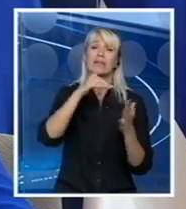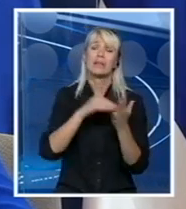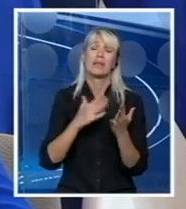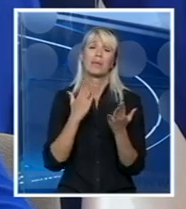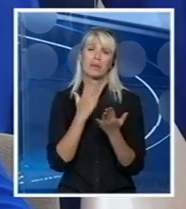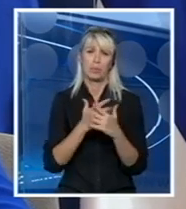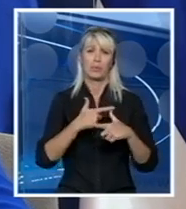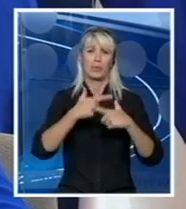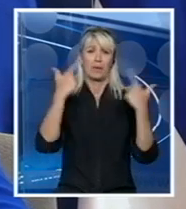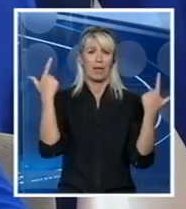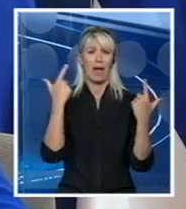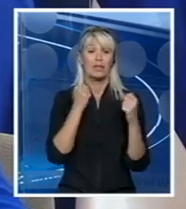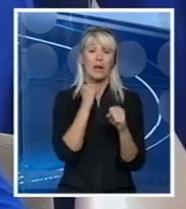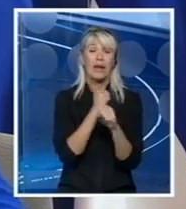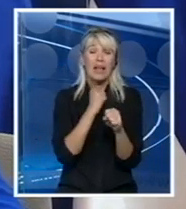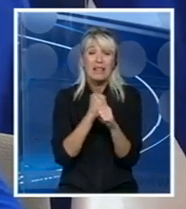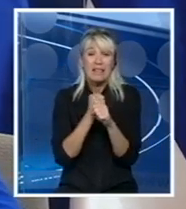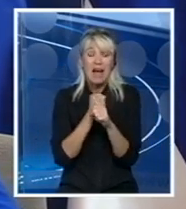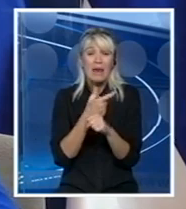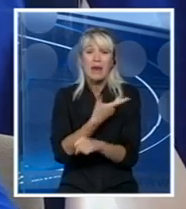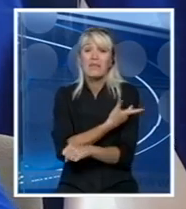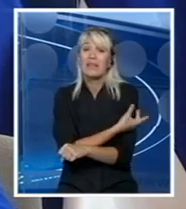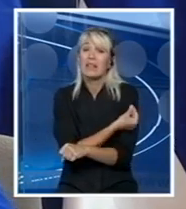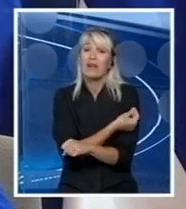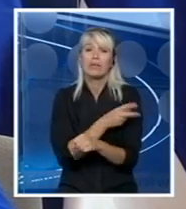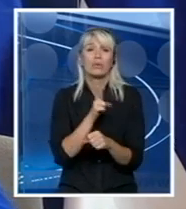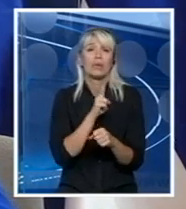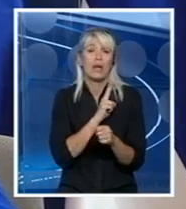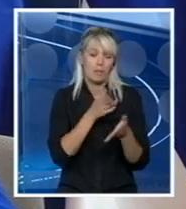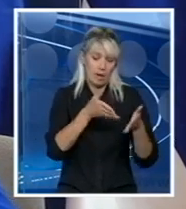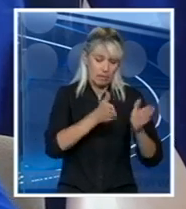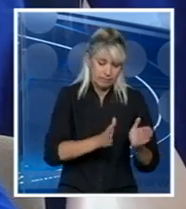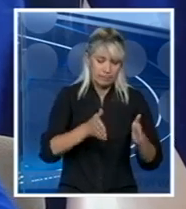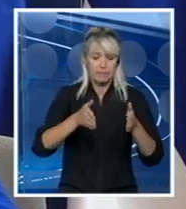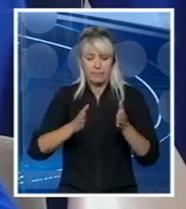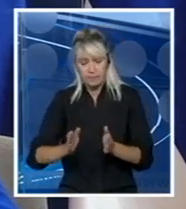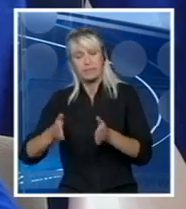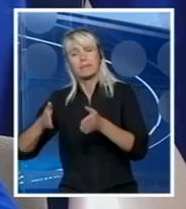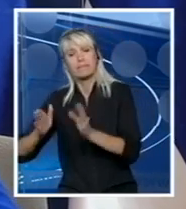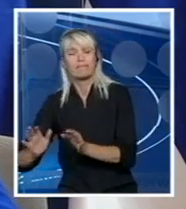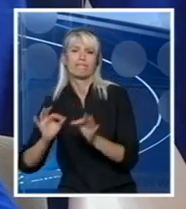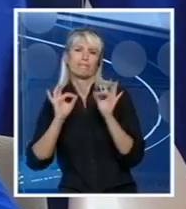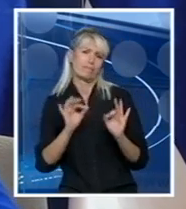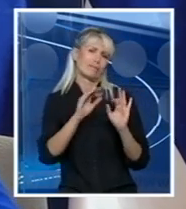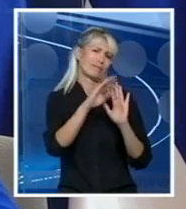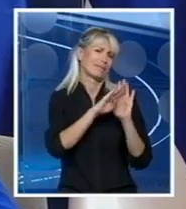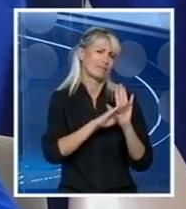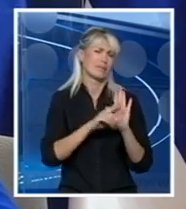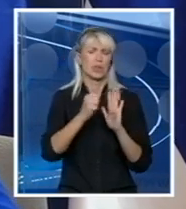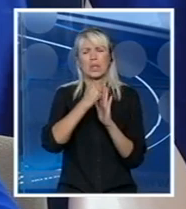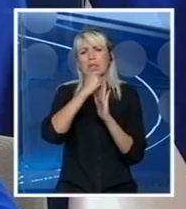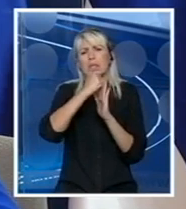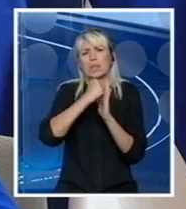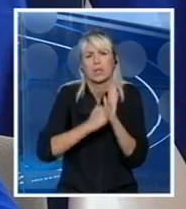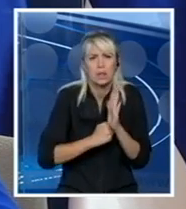proizvodnja vakcine ima jasno definisane faze i postupke koji su strogo